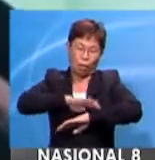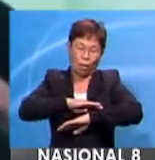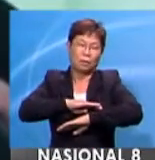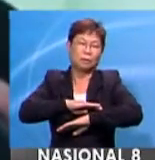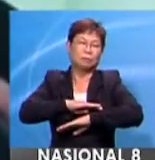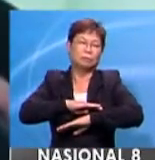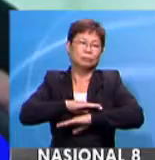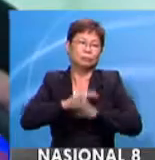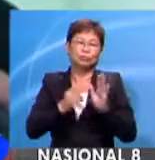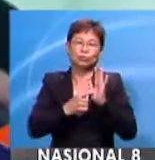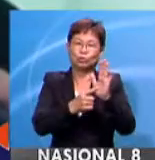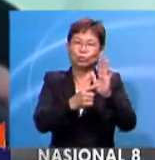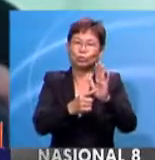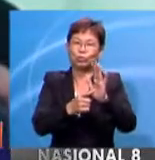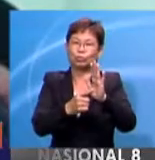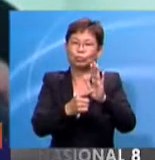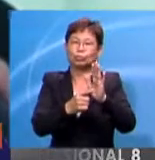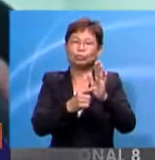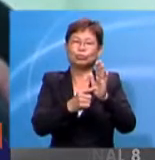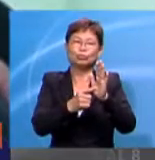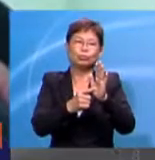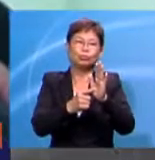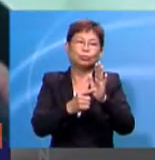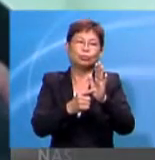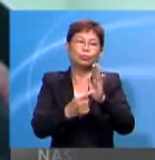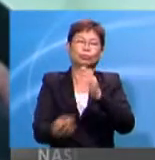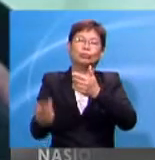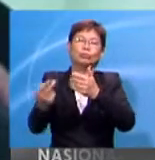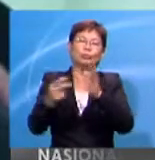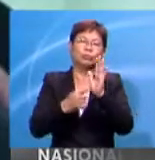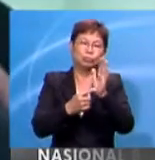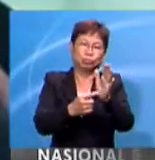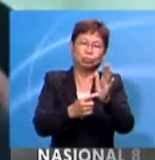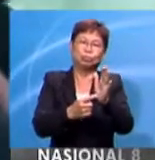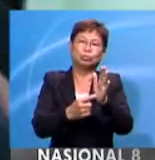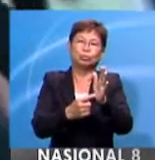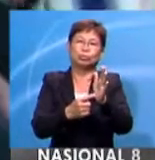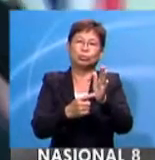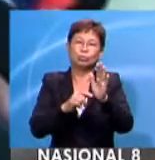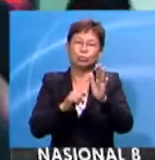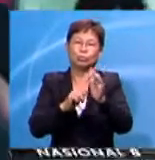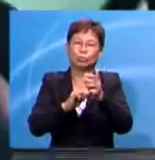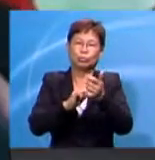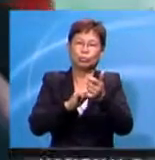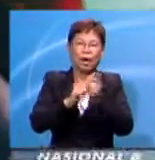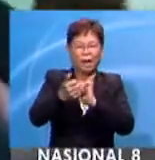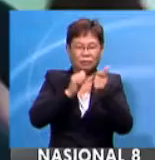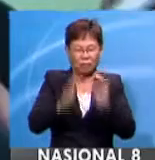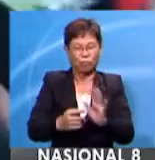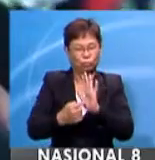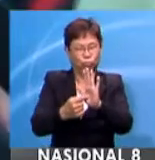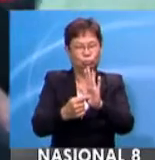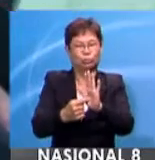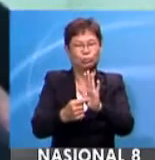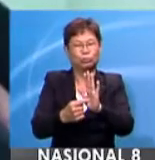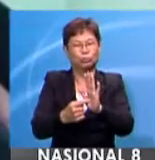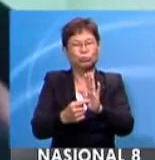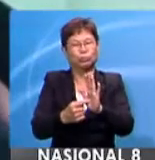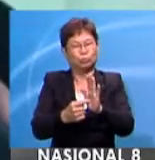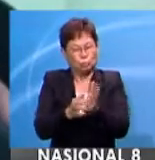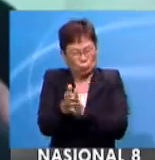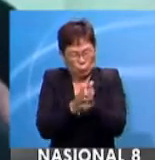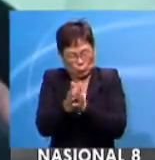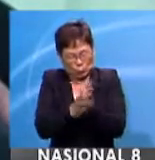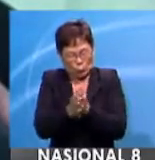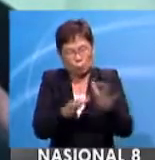segi penampilan atlit penampilan atlit yang menunjukkan permainan dan bersungguh-sungguhlah walaupun kalah dari